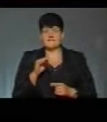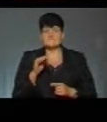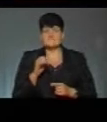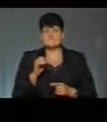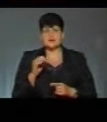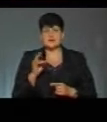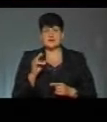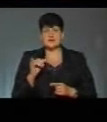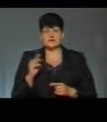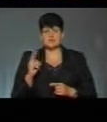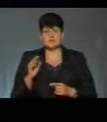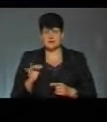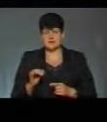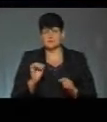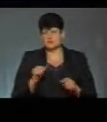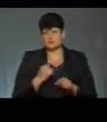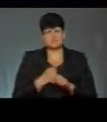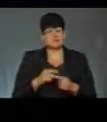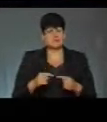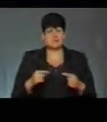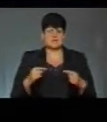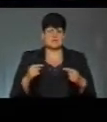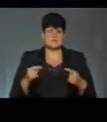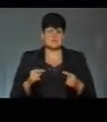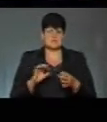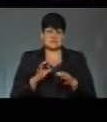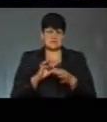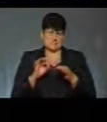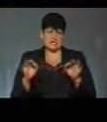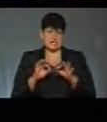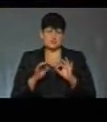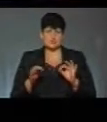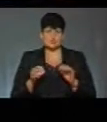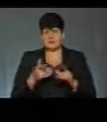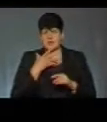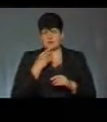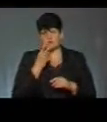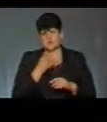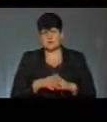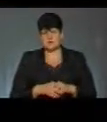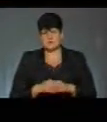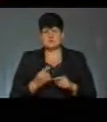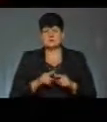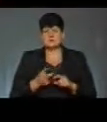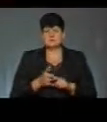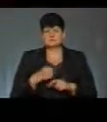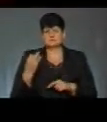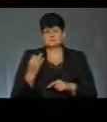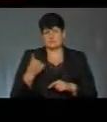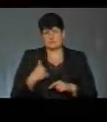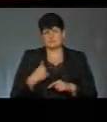дітям, вони гарні, їх можна робити з різних стрічок, і вони дуже гарно виглядають. Це дуже цікаво, я хотів